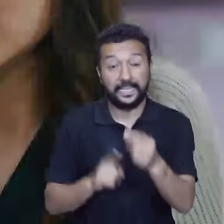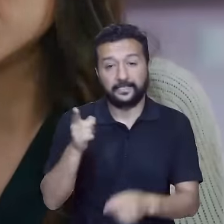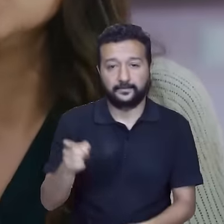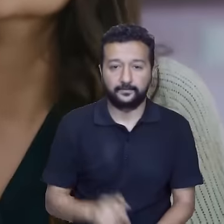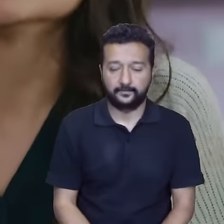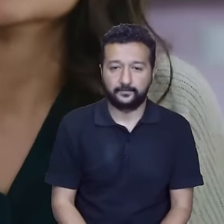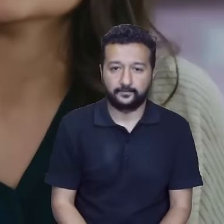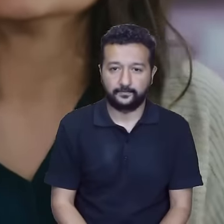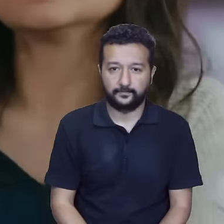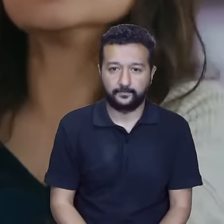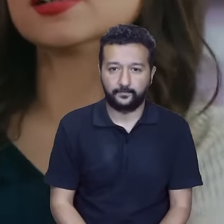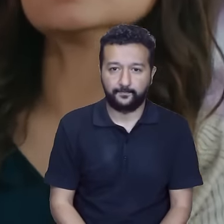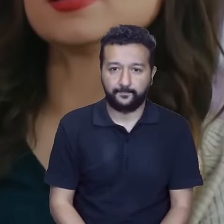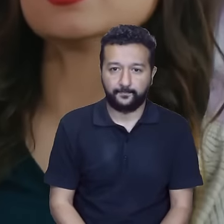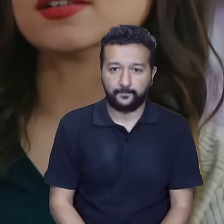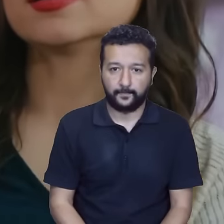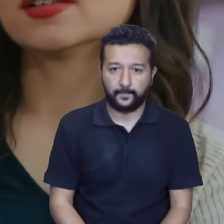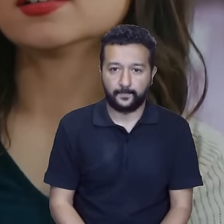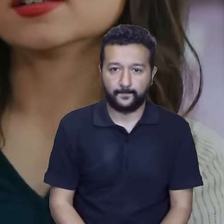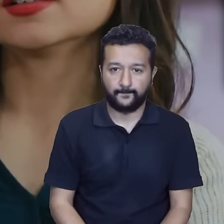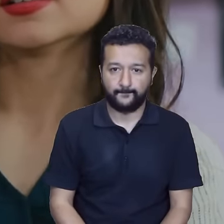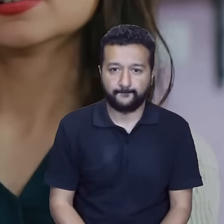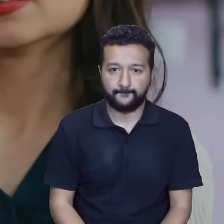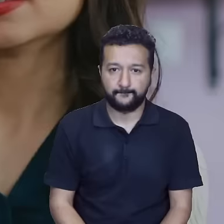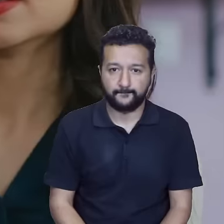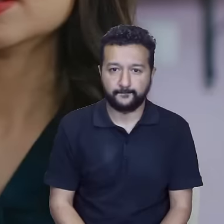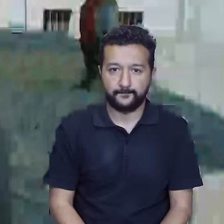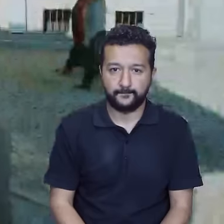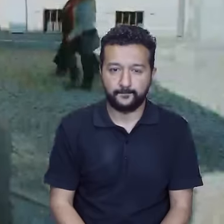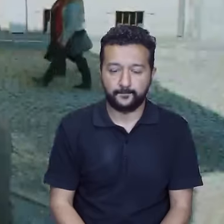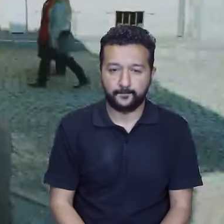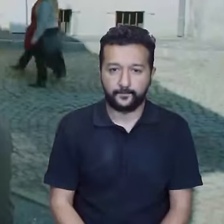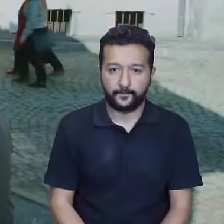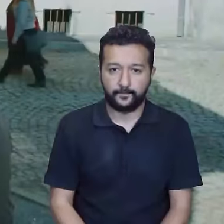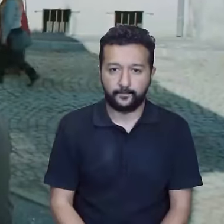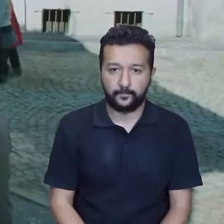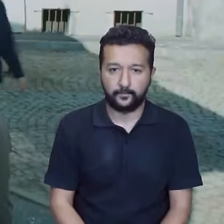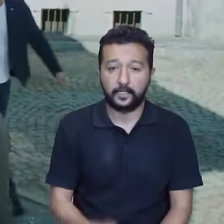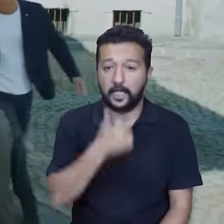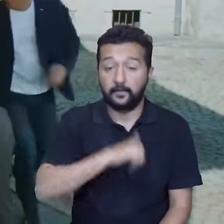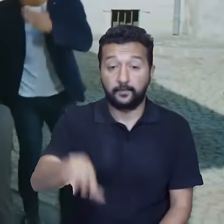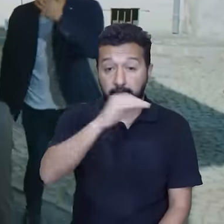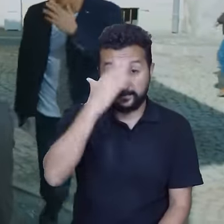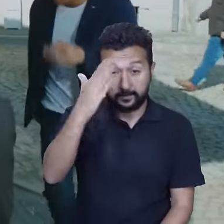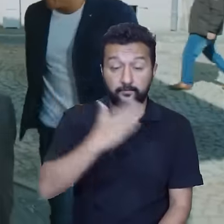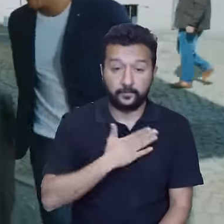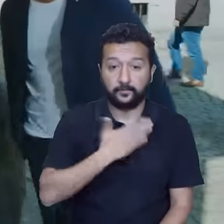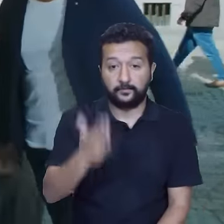İlyas. Emel anladım der gibi üstten üstten başını salladı. Abilerim